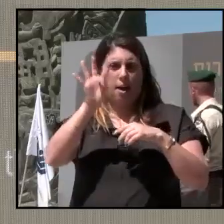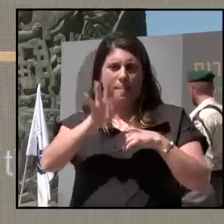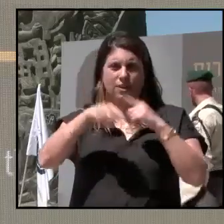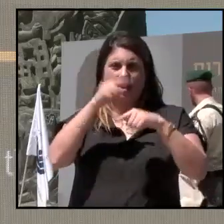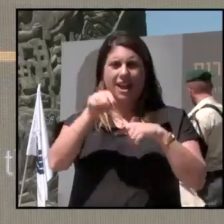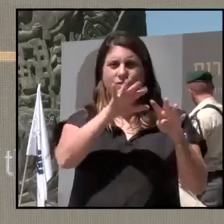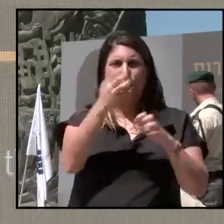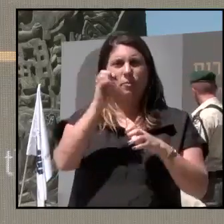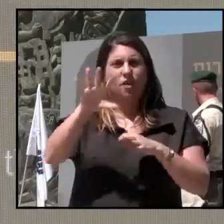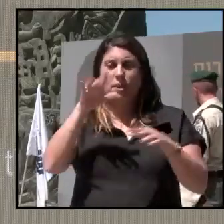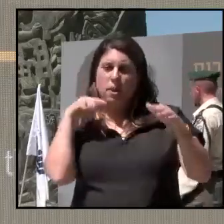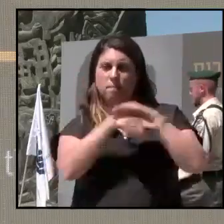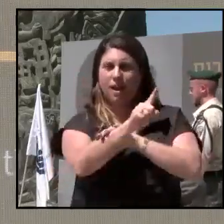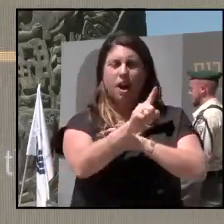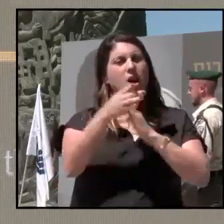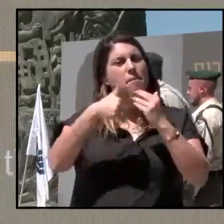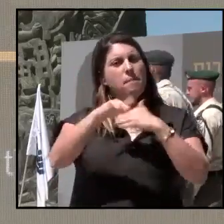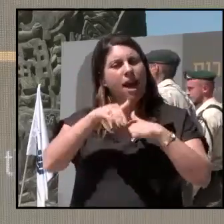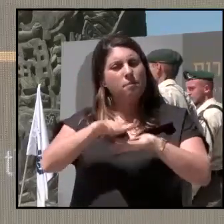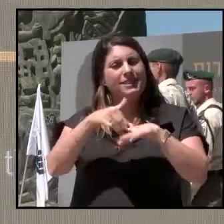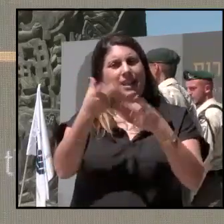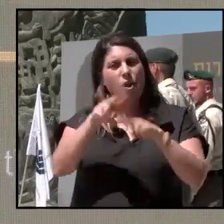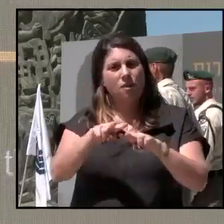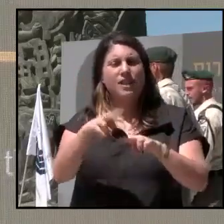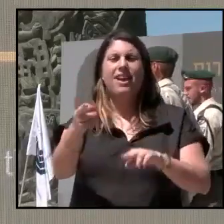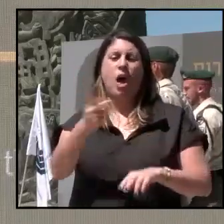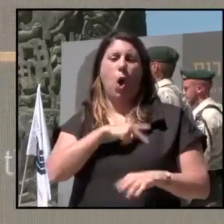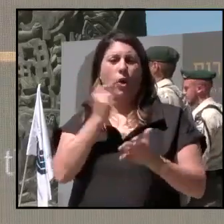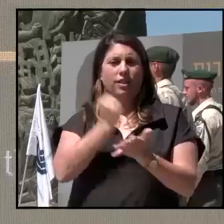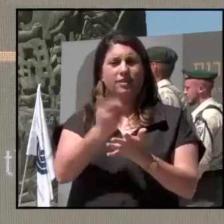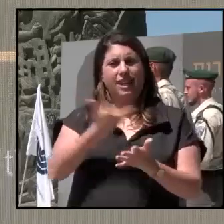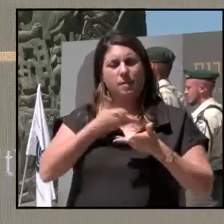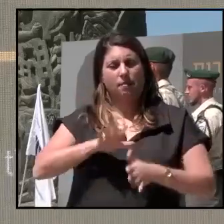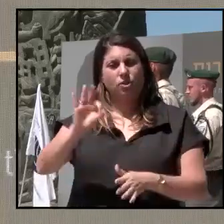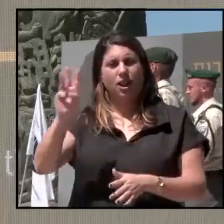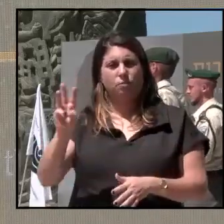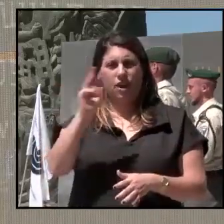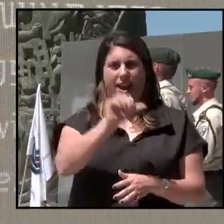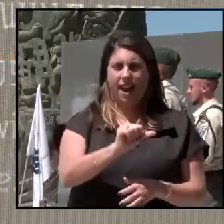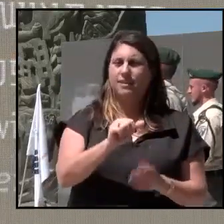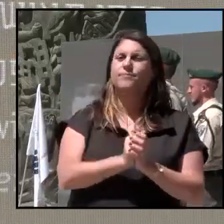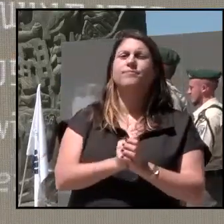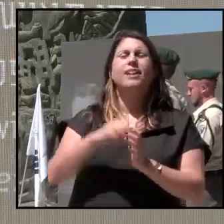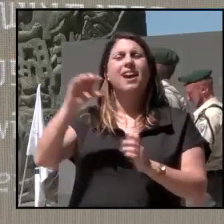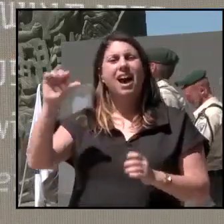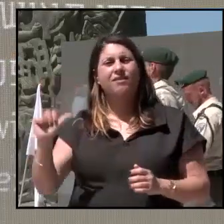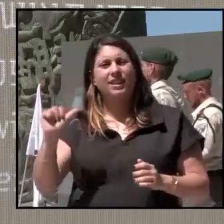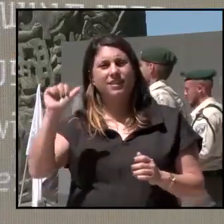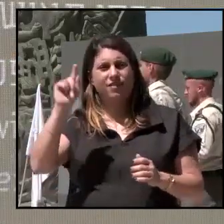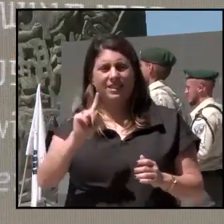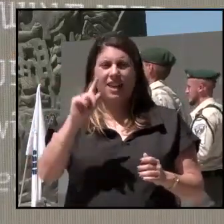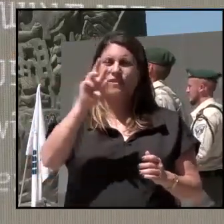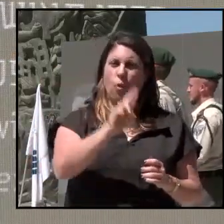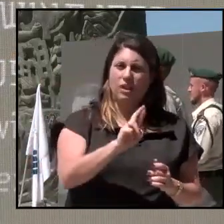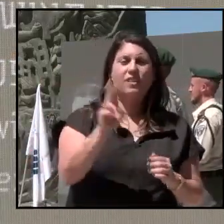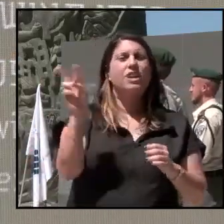ממחנה וסרבורג במהלך מצעד המוות. את האות יקבל בנה שמואל הראל. אלפרד וצלר ורודולף ורבה,